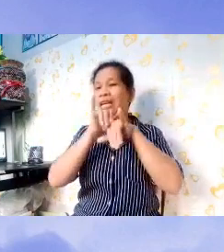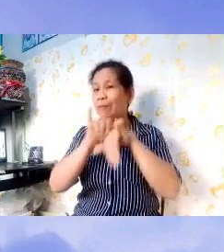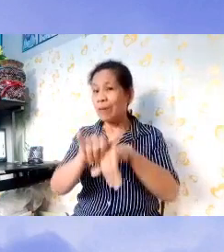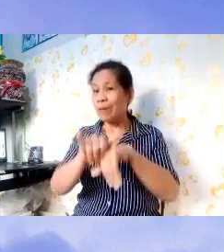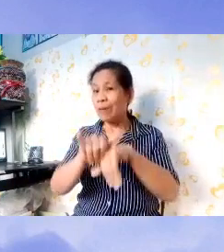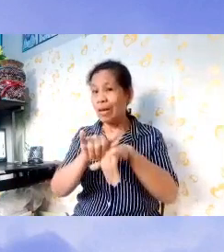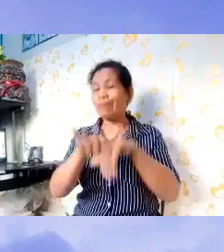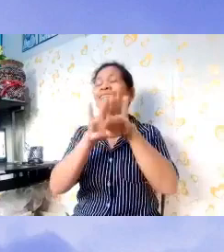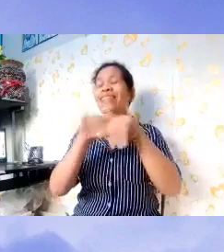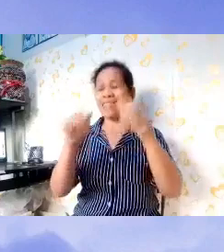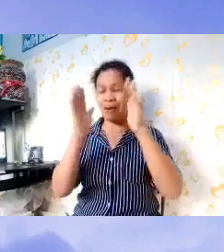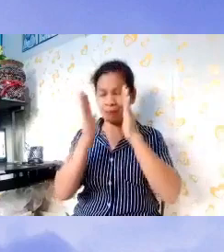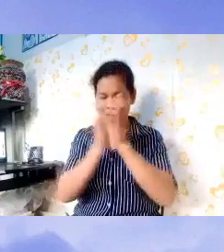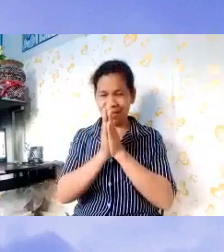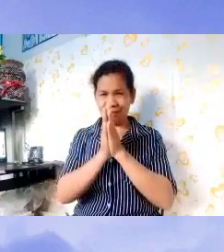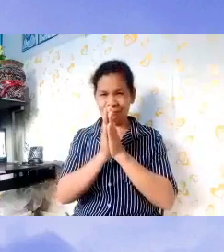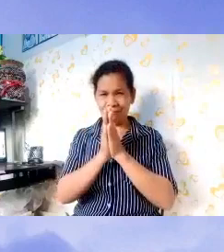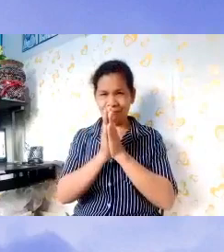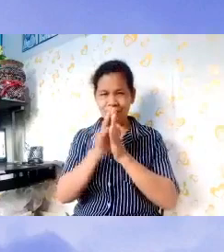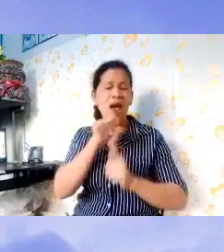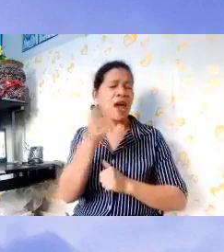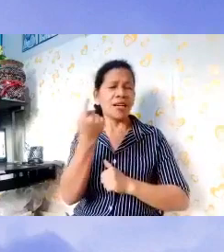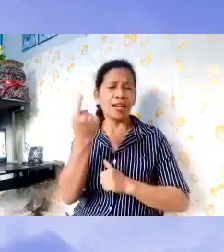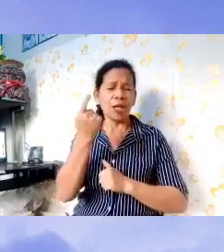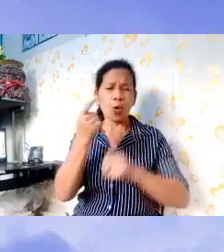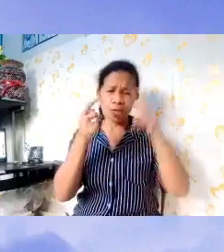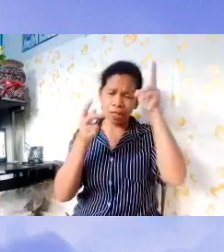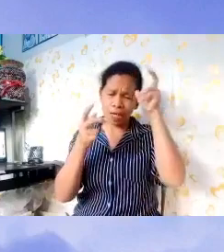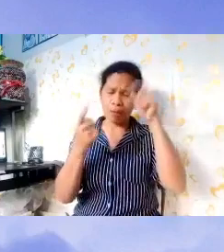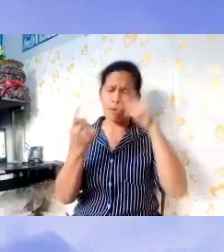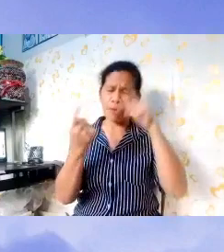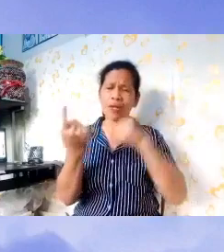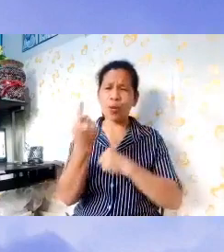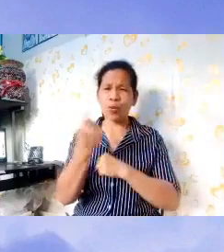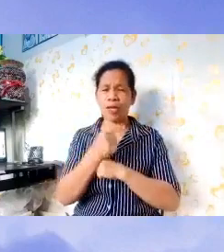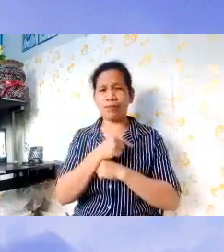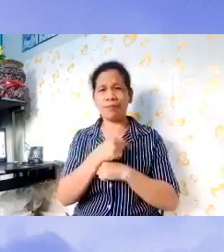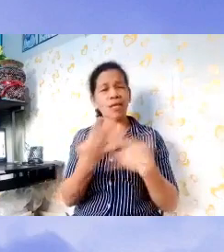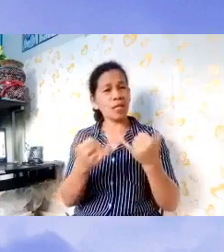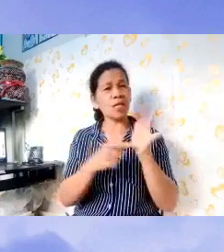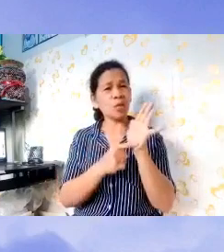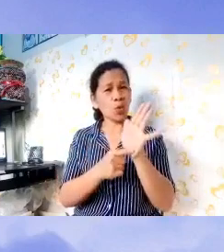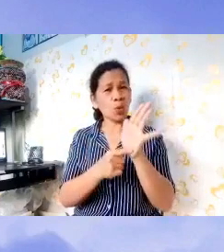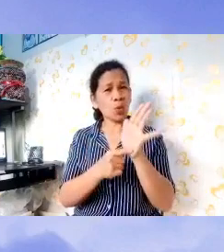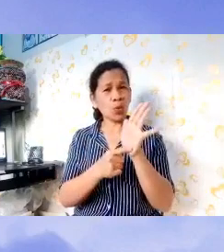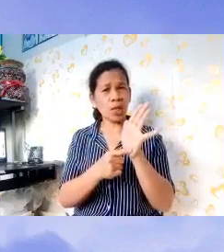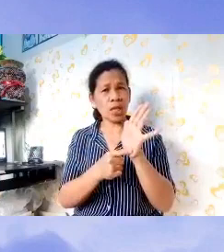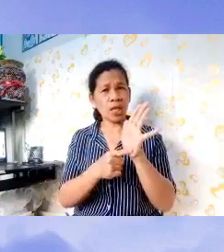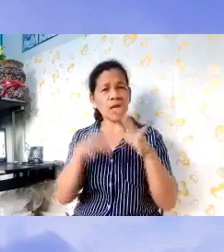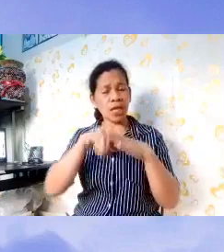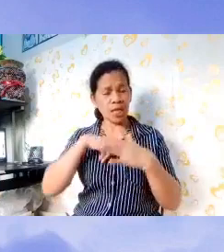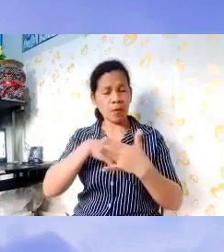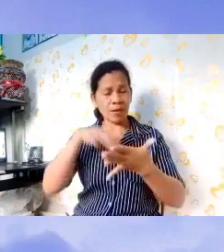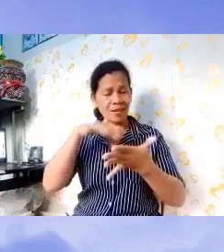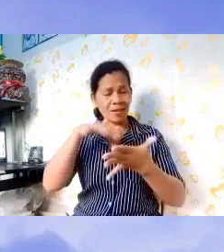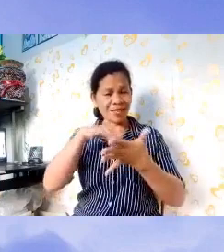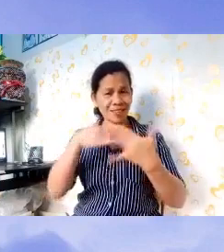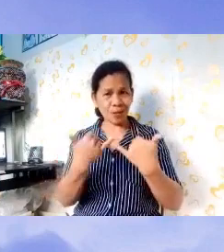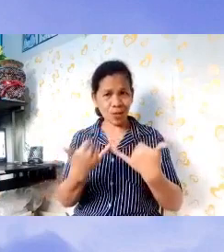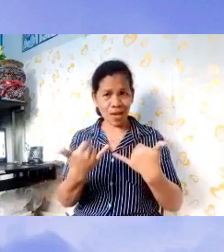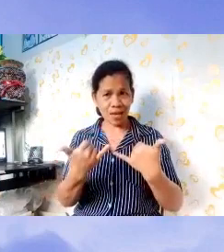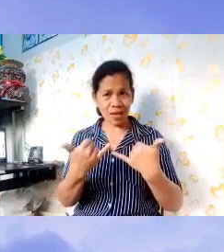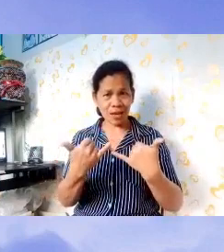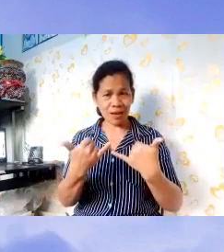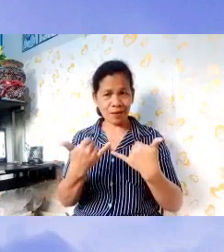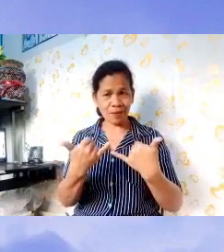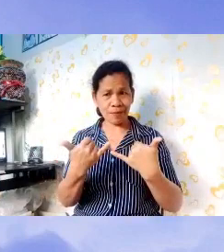Hindi lang po yung kaaway mismo ang ating kalaban. Pinakikita din po sa atin pong pag-aaral ngayon na mismong